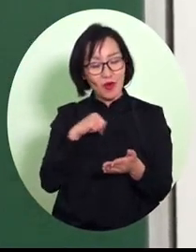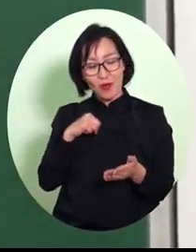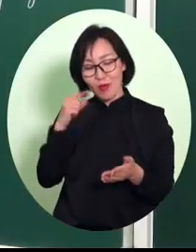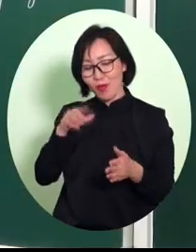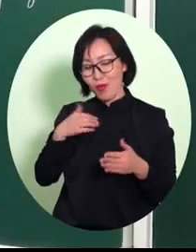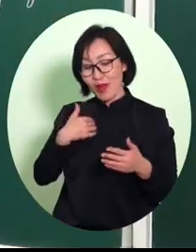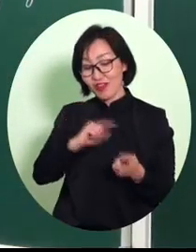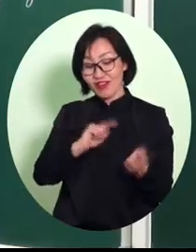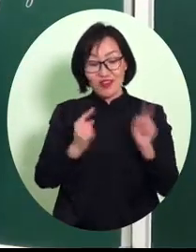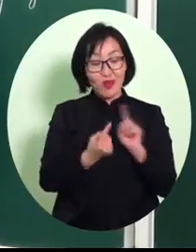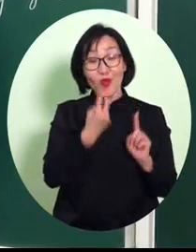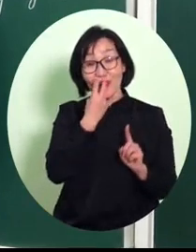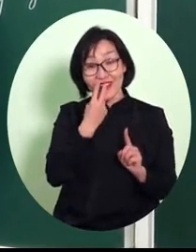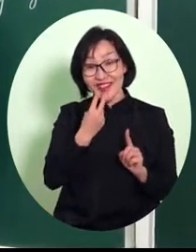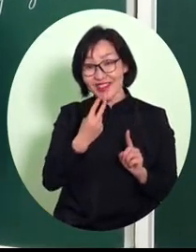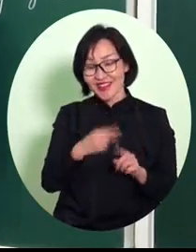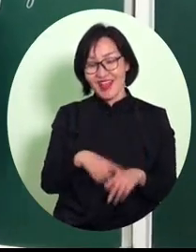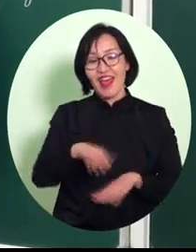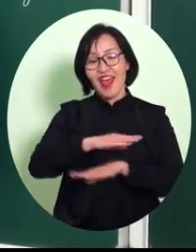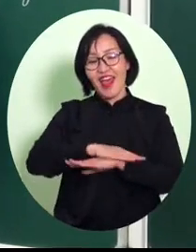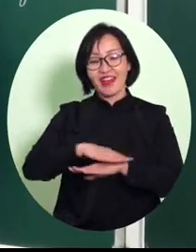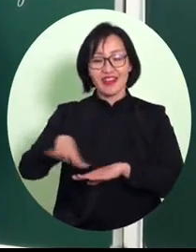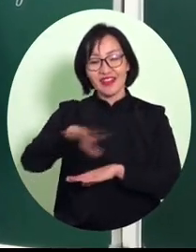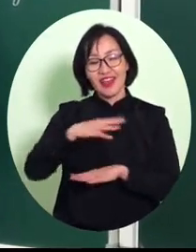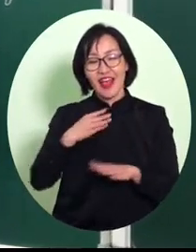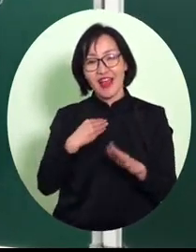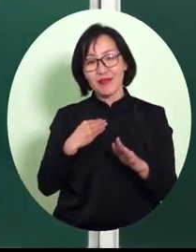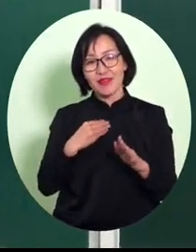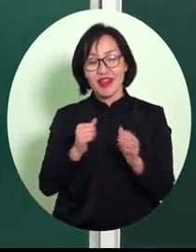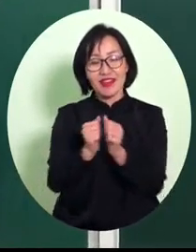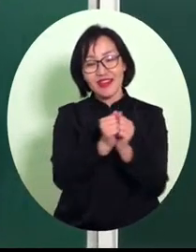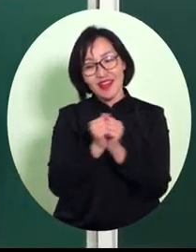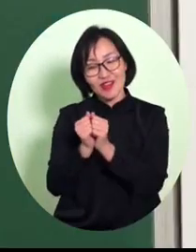үзье. Нимгэн хувцсандаа ордог. За ангийнхантаага